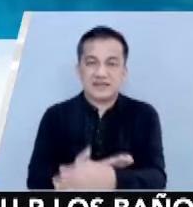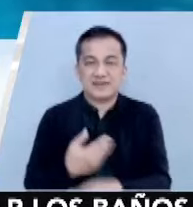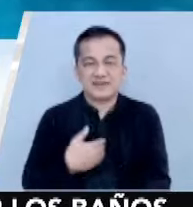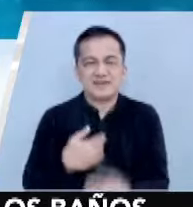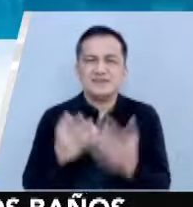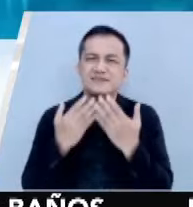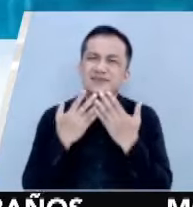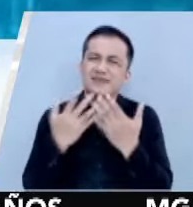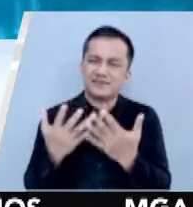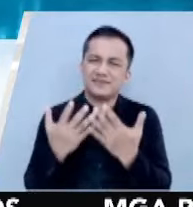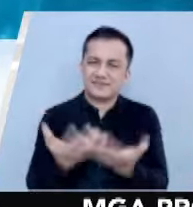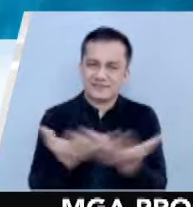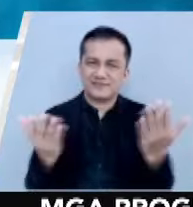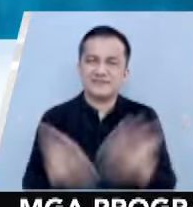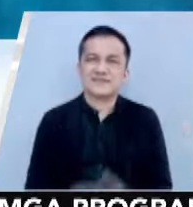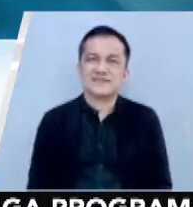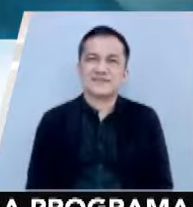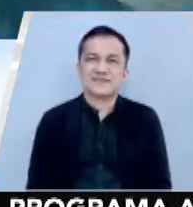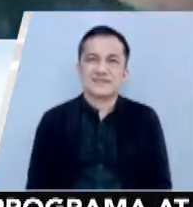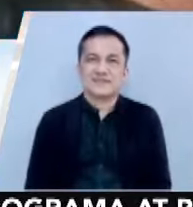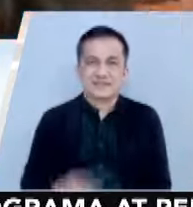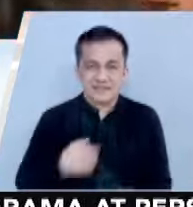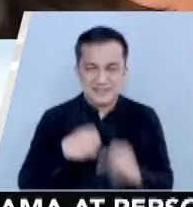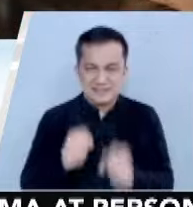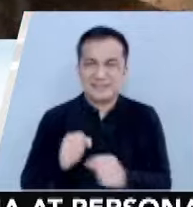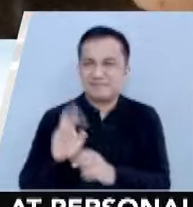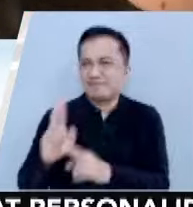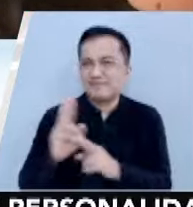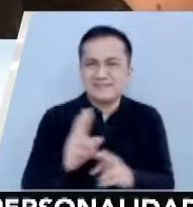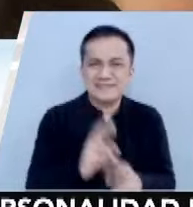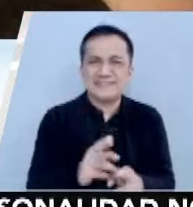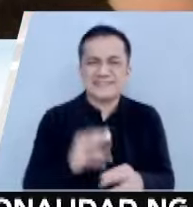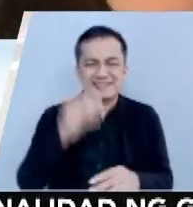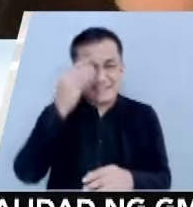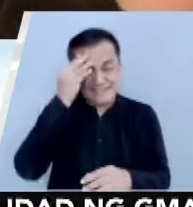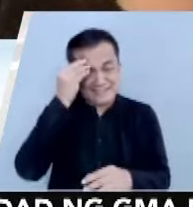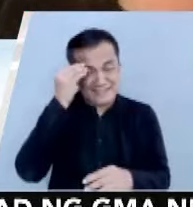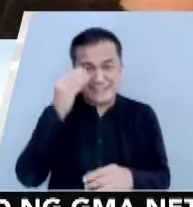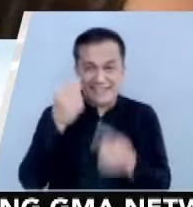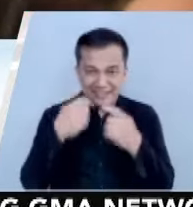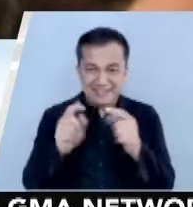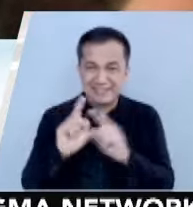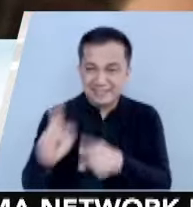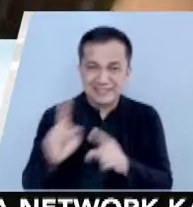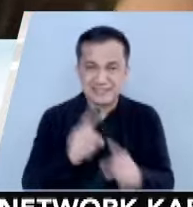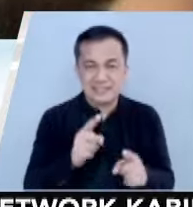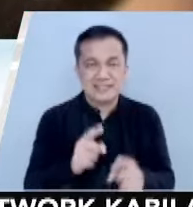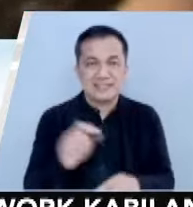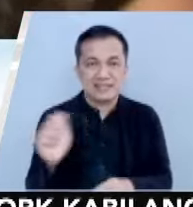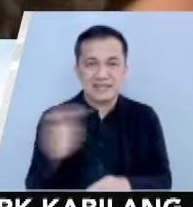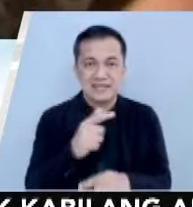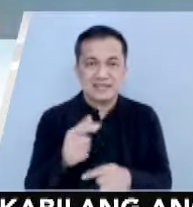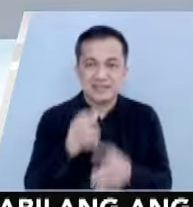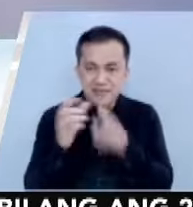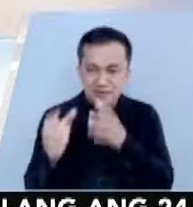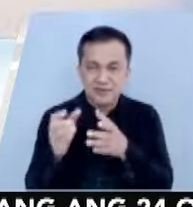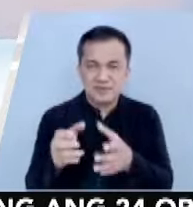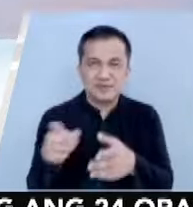kanila. Kung kaya ko lang replyan lahat kasi tinatry ko ding replyan lahat ng mga nagko-comment talaga dun sa